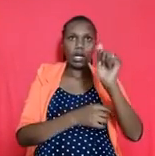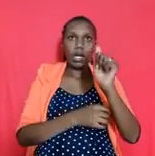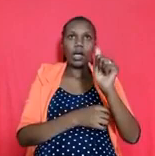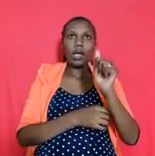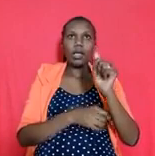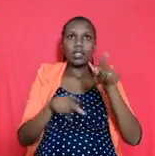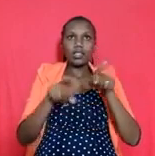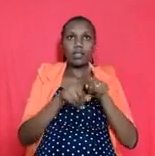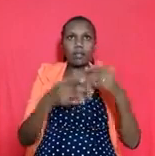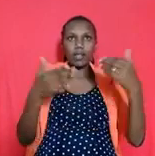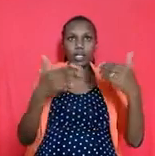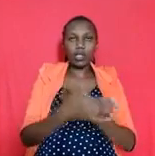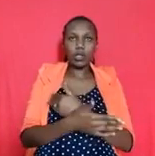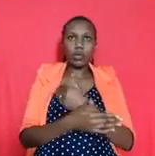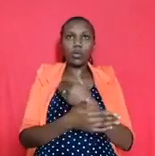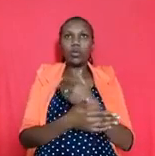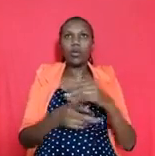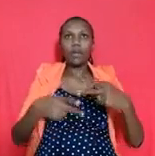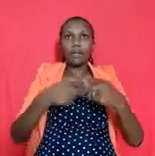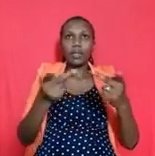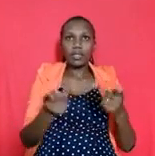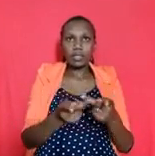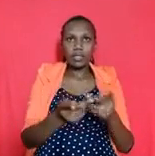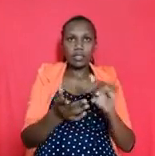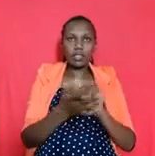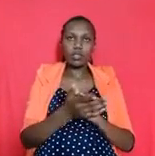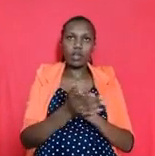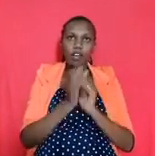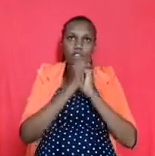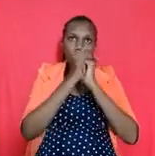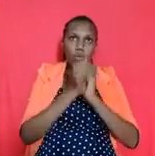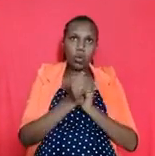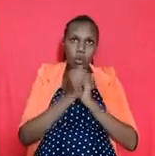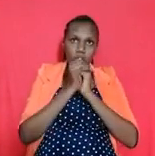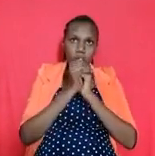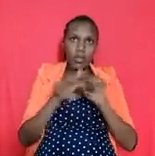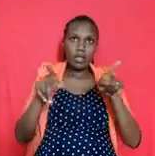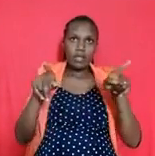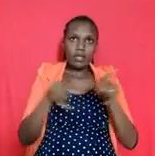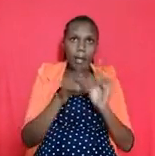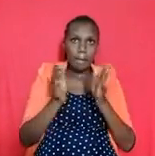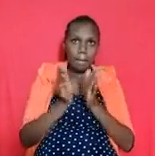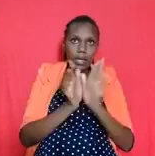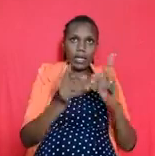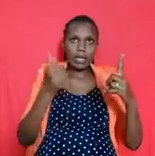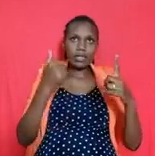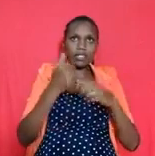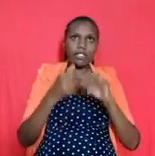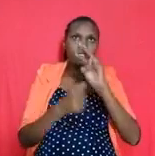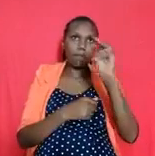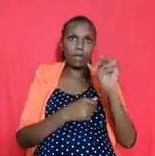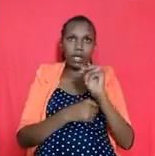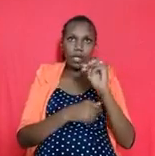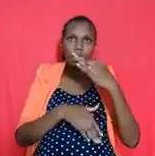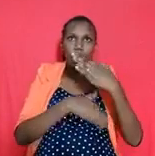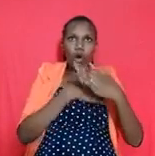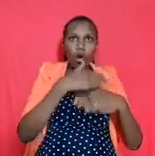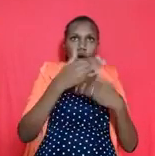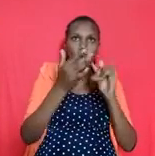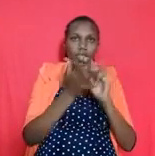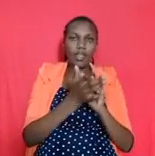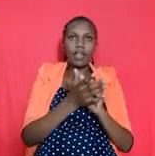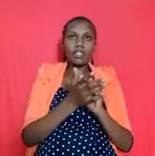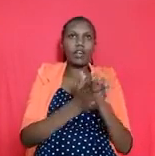na new sanctuary uguo ndoiga 24 million na media 6 million mau ni maundu